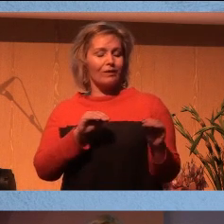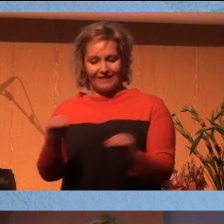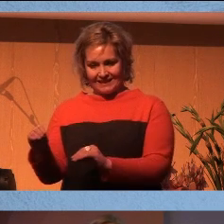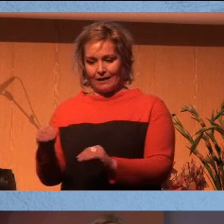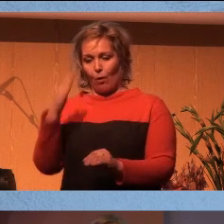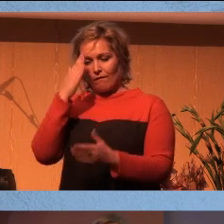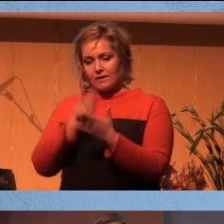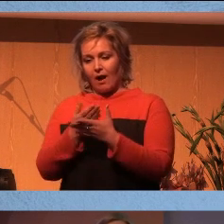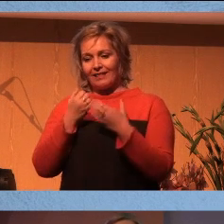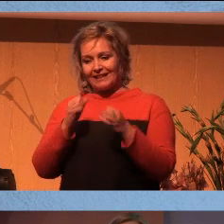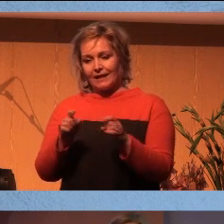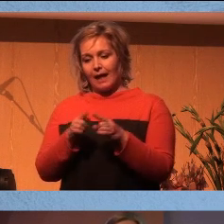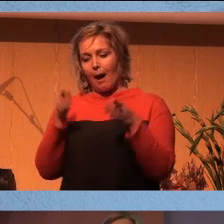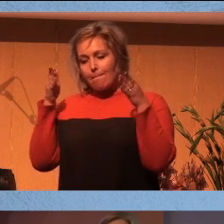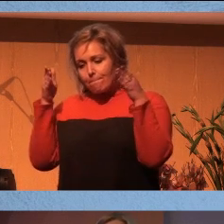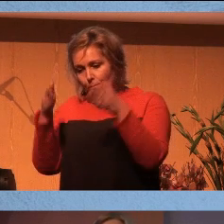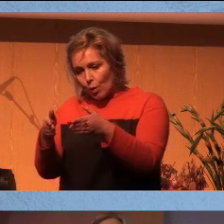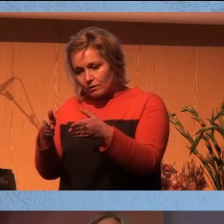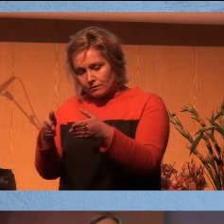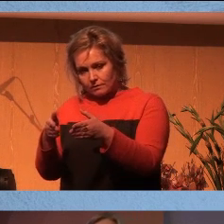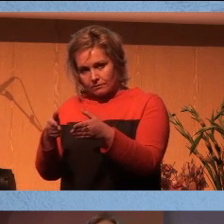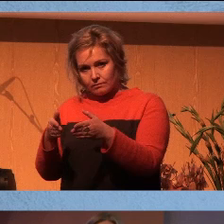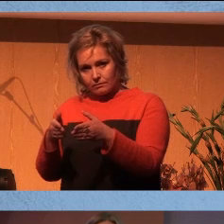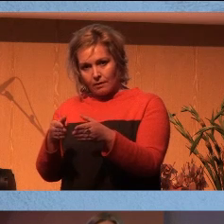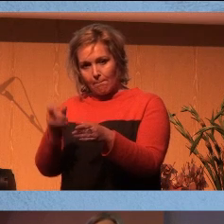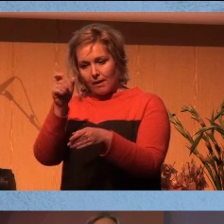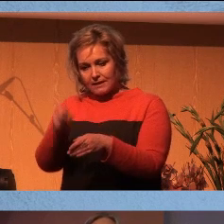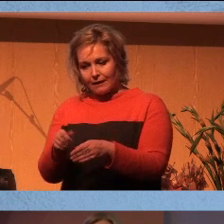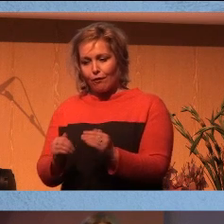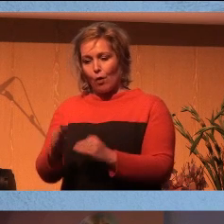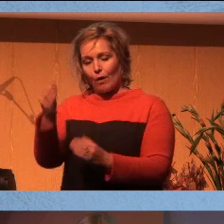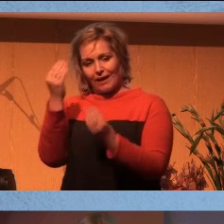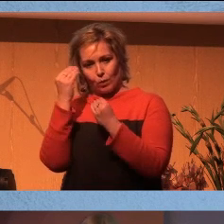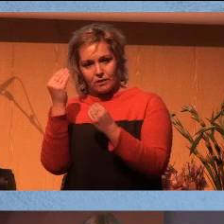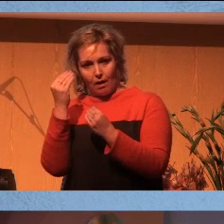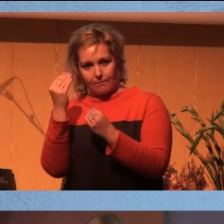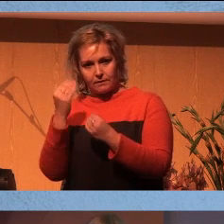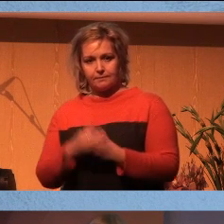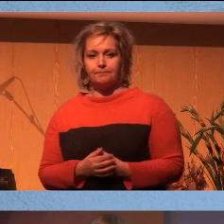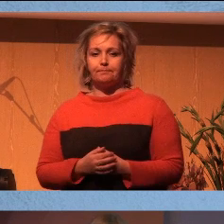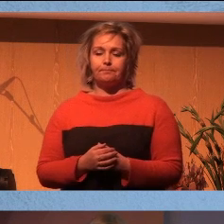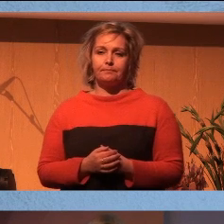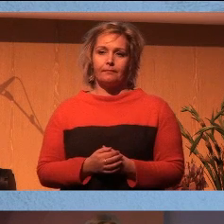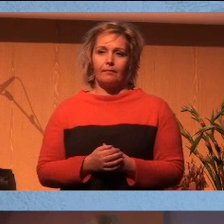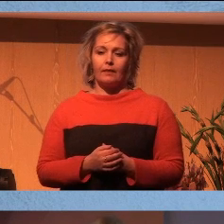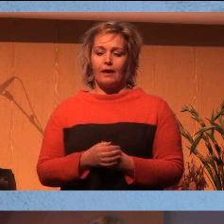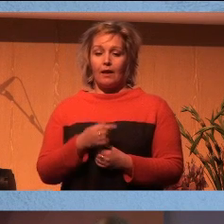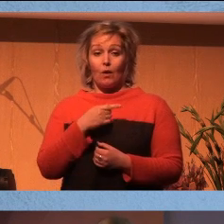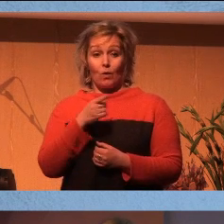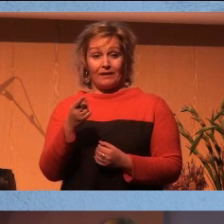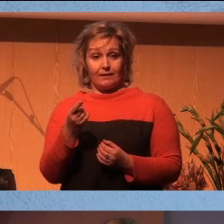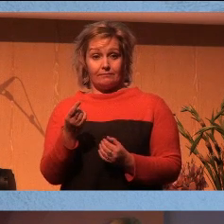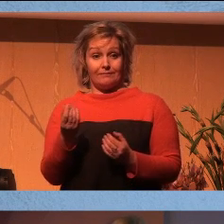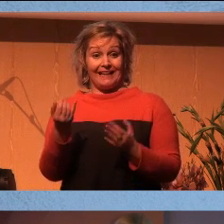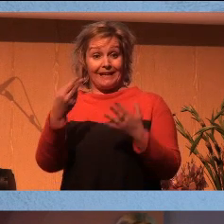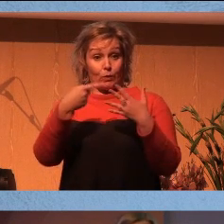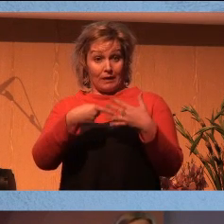Hovedsakelig dette tiltak som rettet mot pasienten for enten å øke kunnskap eller bemyndigere, som sagt. Og de konkluderer